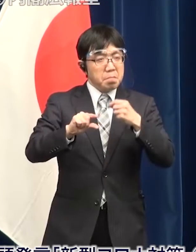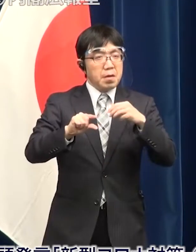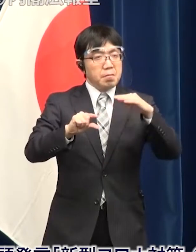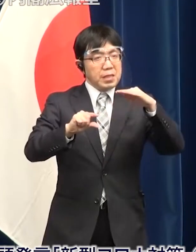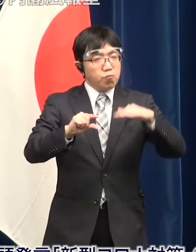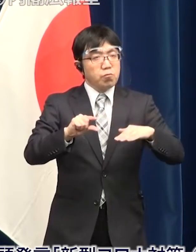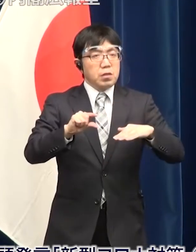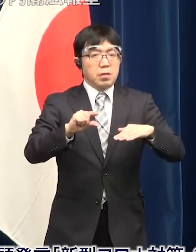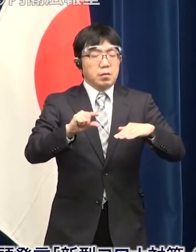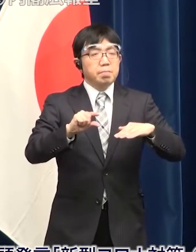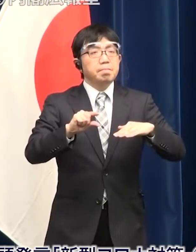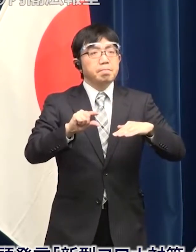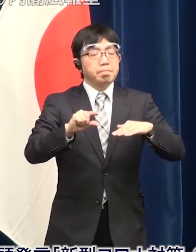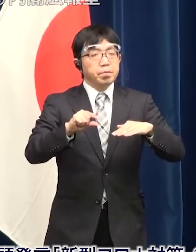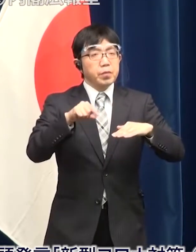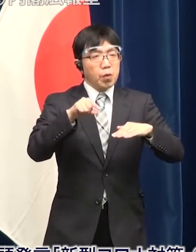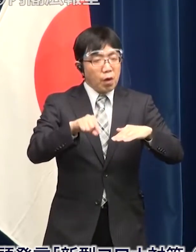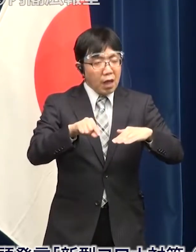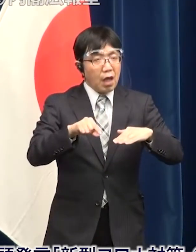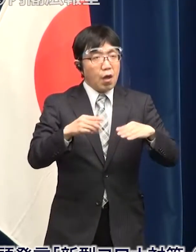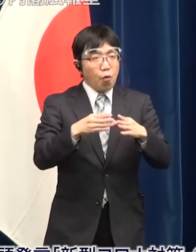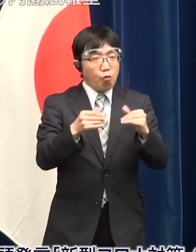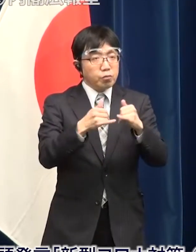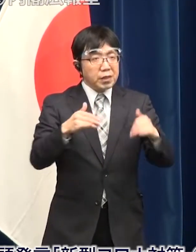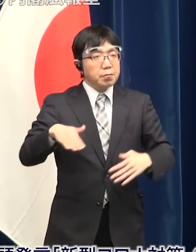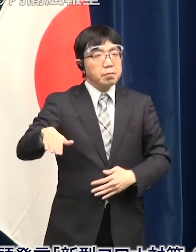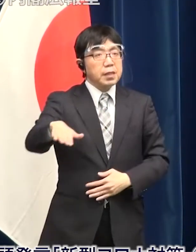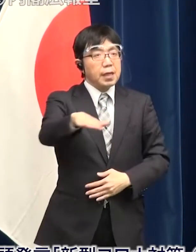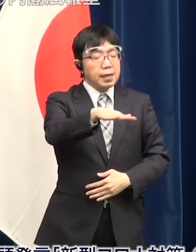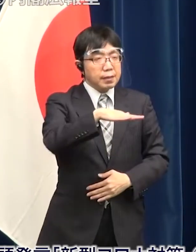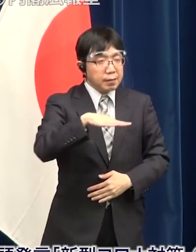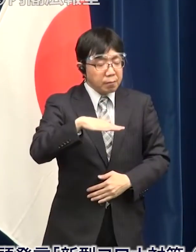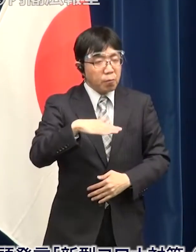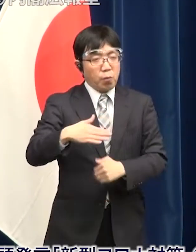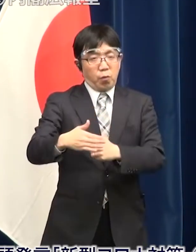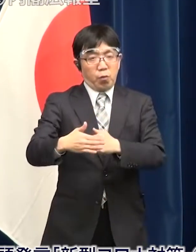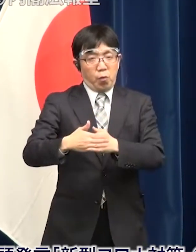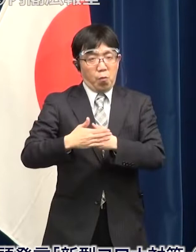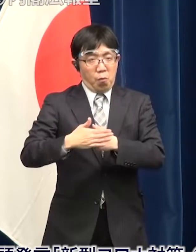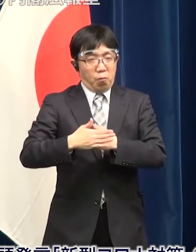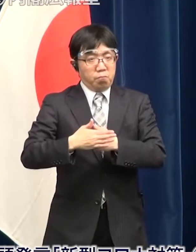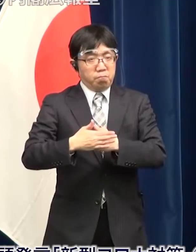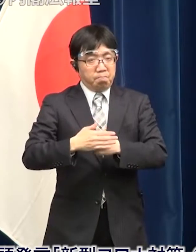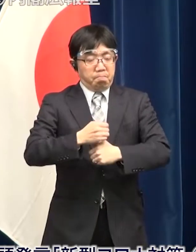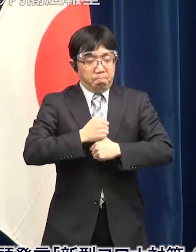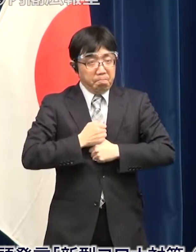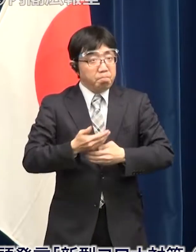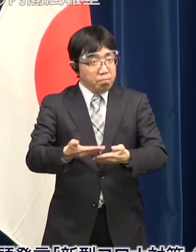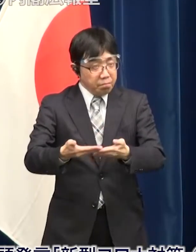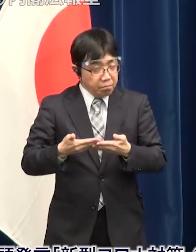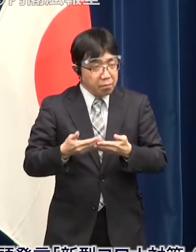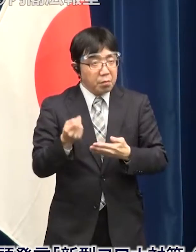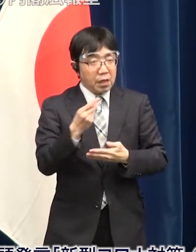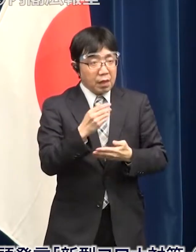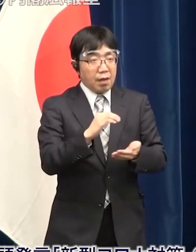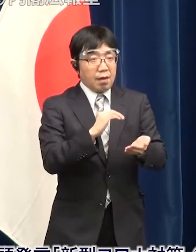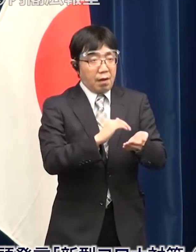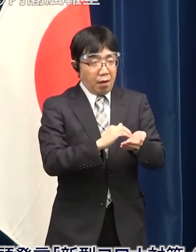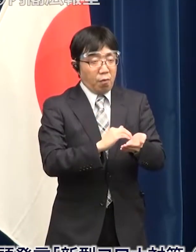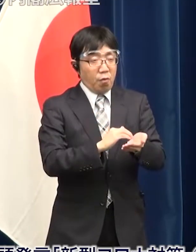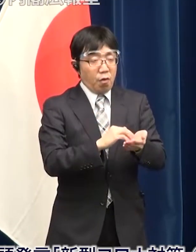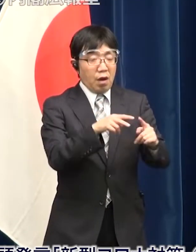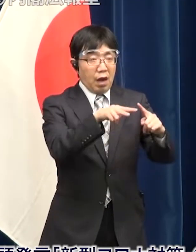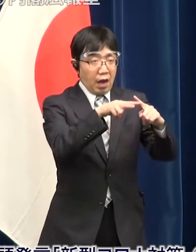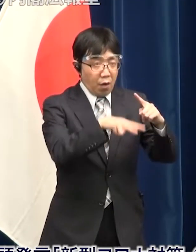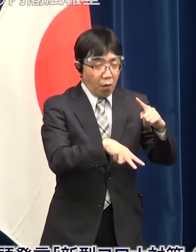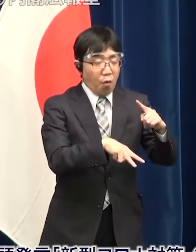も国民の皆さんのご協力医療従事者介護従事者保健所や